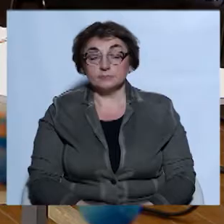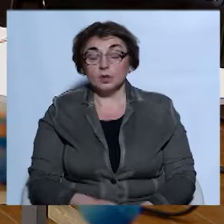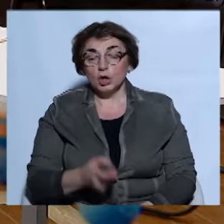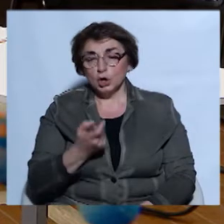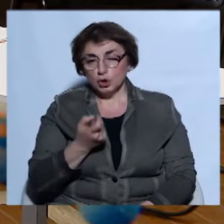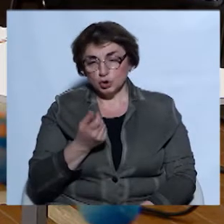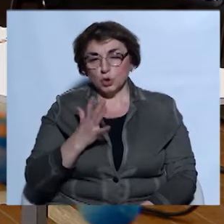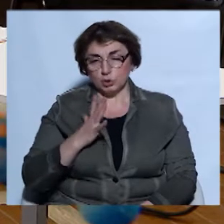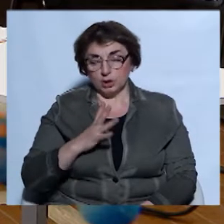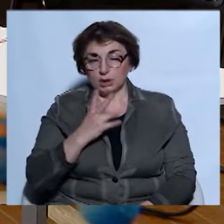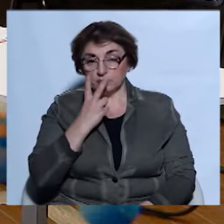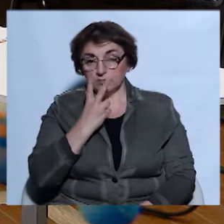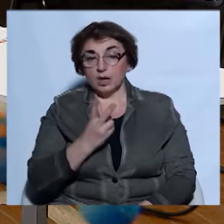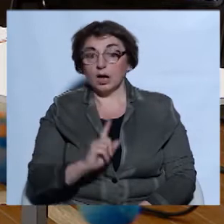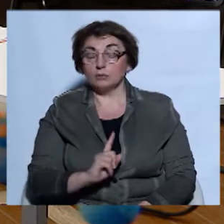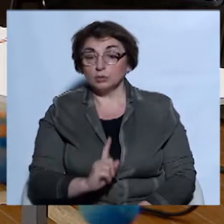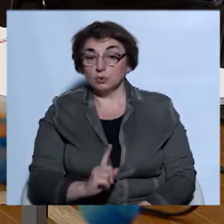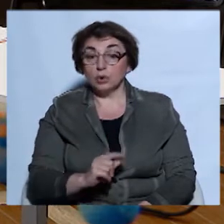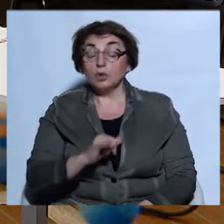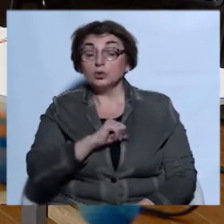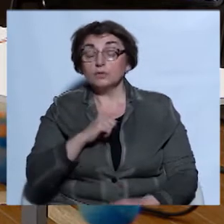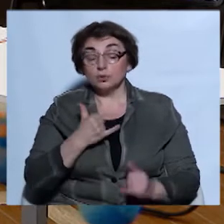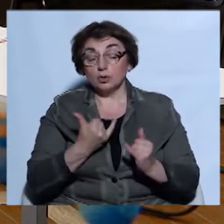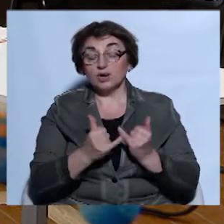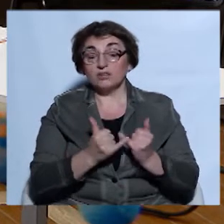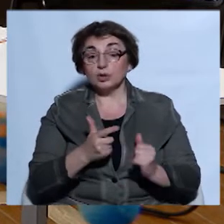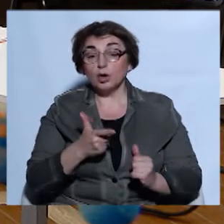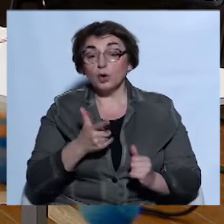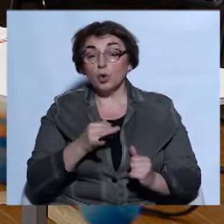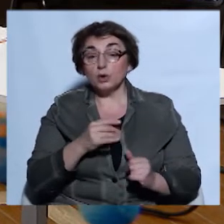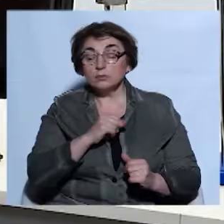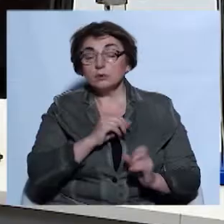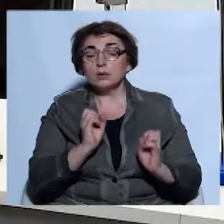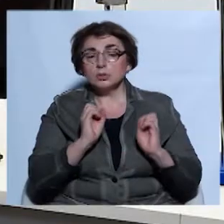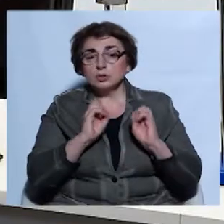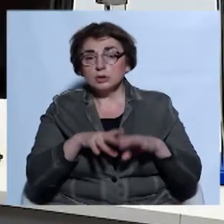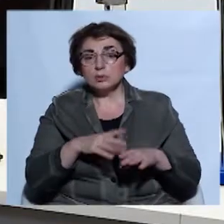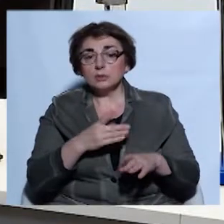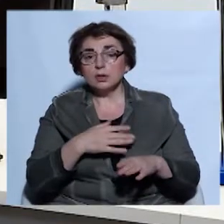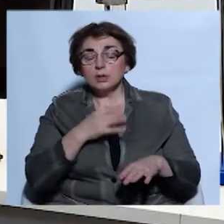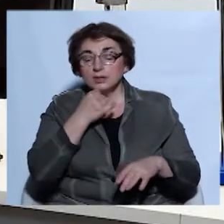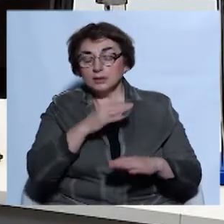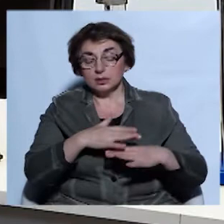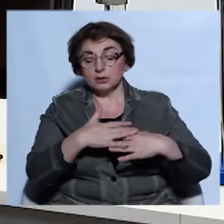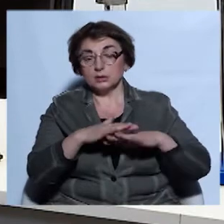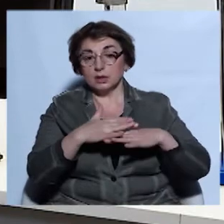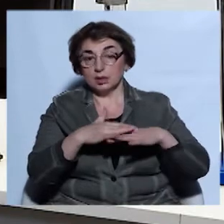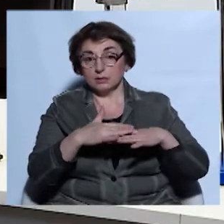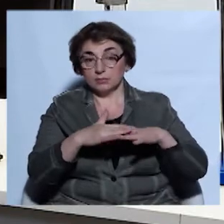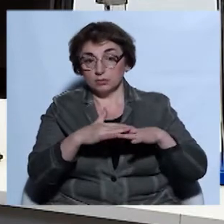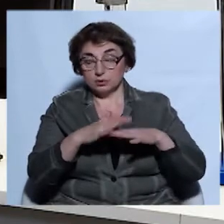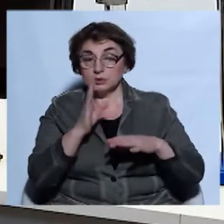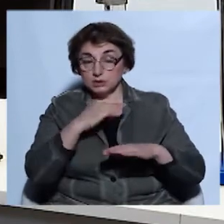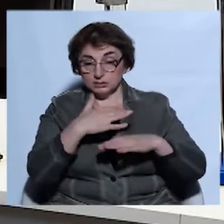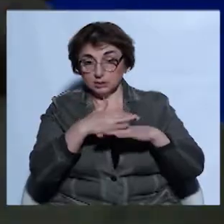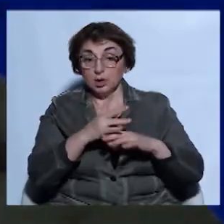ცოტა ხანში დავინახავთ, რომ გოგირდი, რომელსაც ფლოტაციის უნარი აქვს, იტივტივებს წყლის